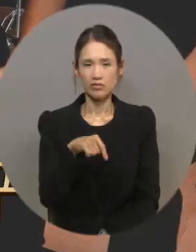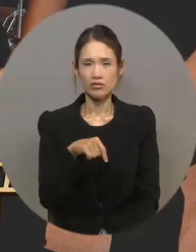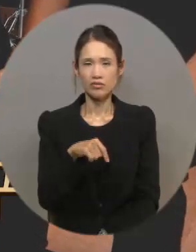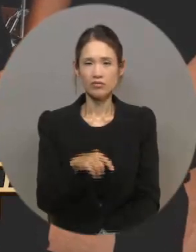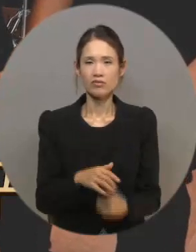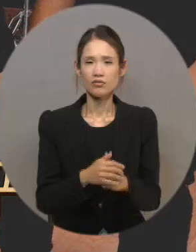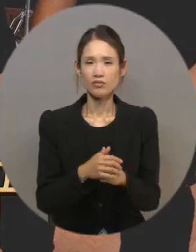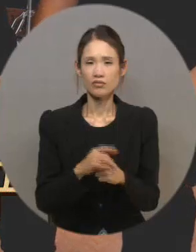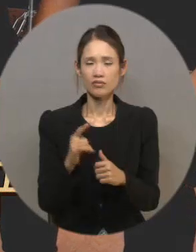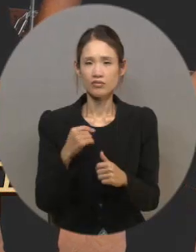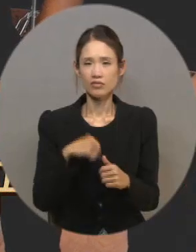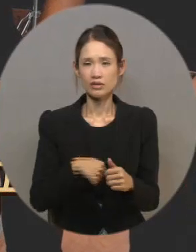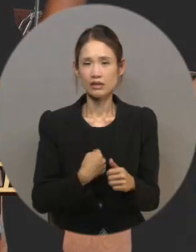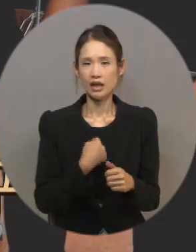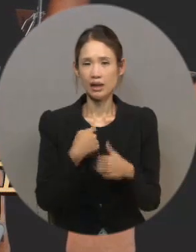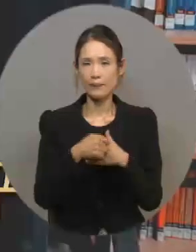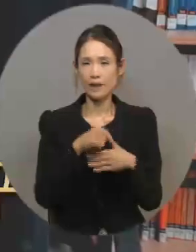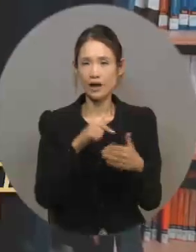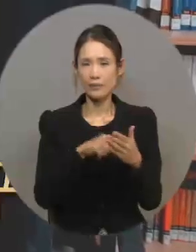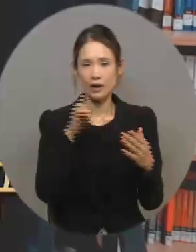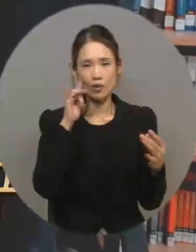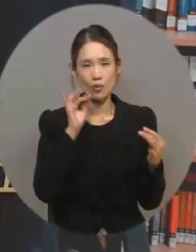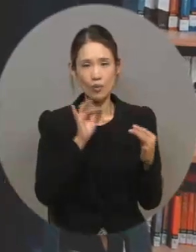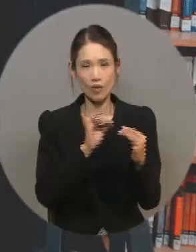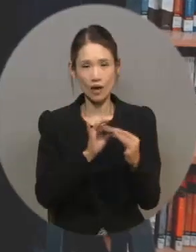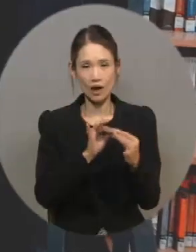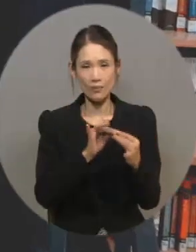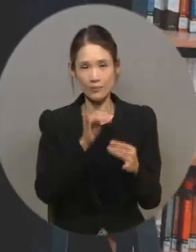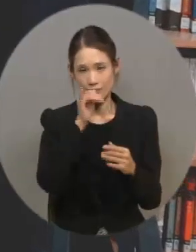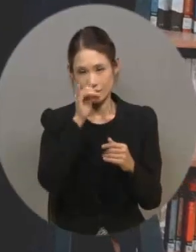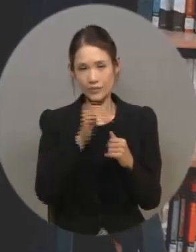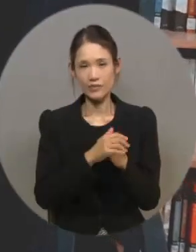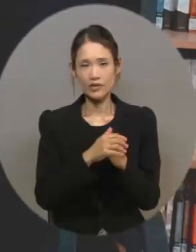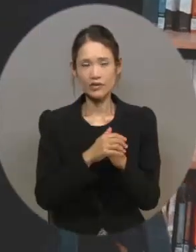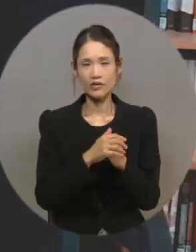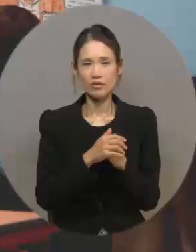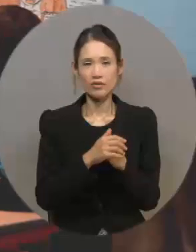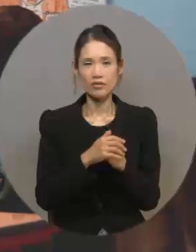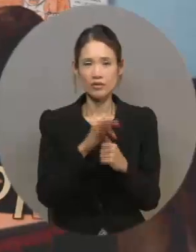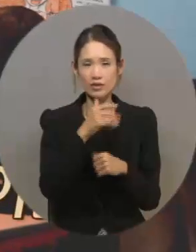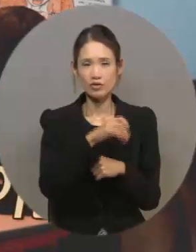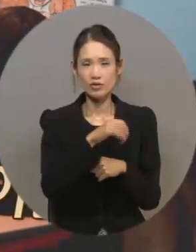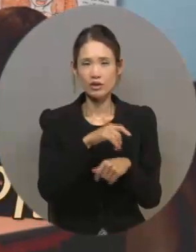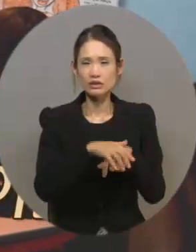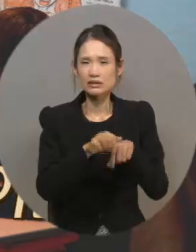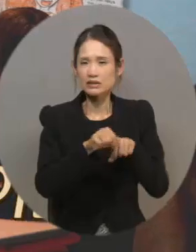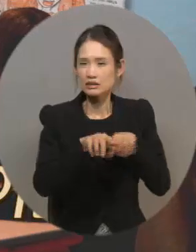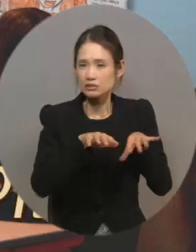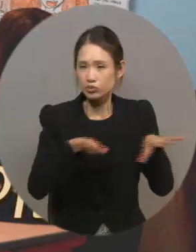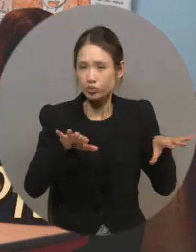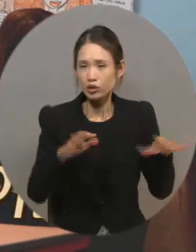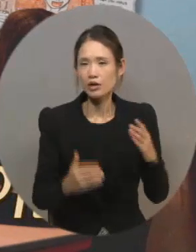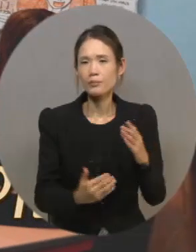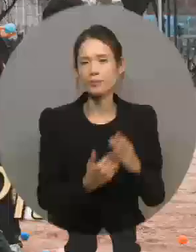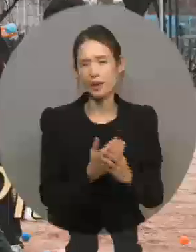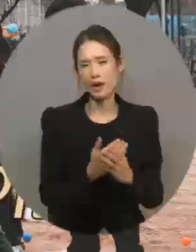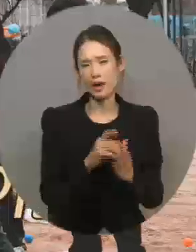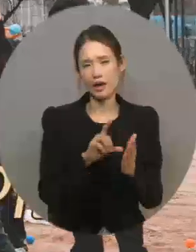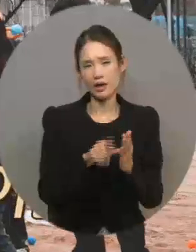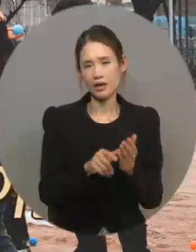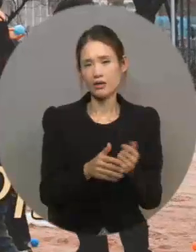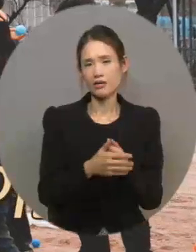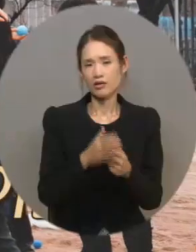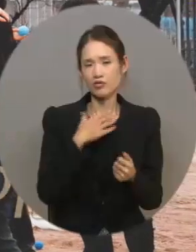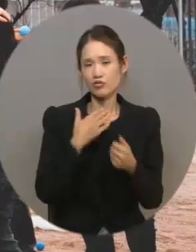정말 뭔가 자기 마음에 공감 능력도 있고, 튀르키예에서 지진이 났잖아요. 근데 우리도